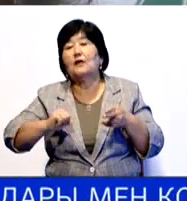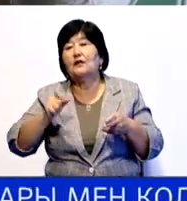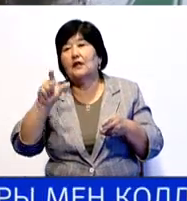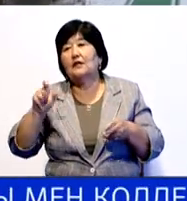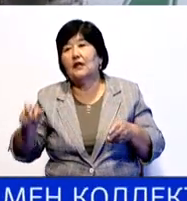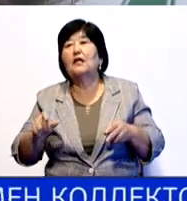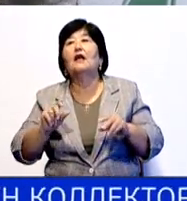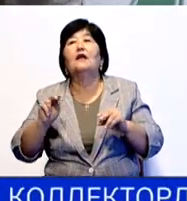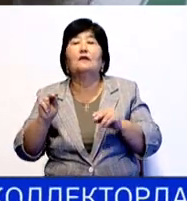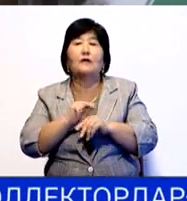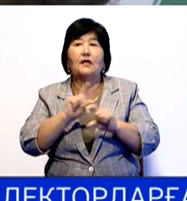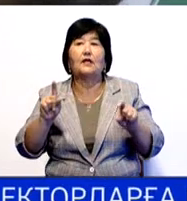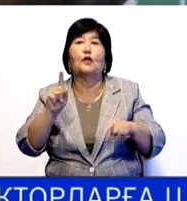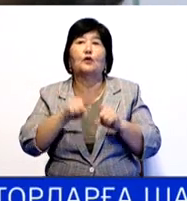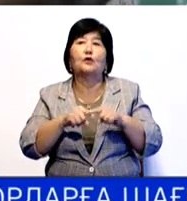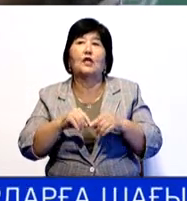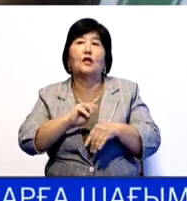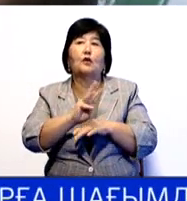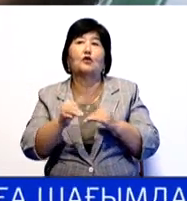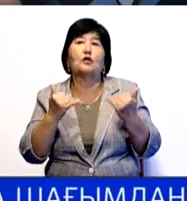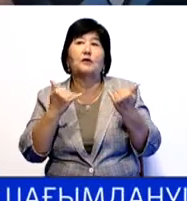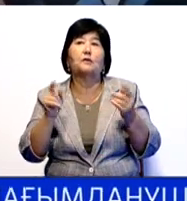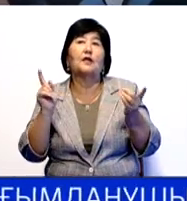мектебінің тәрбиеленушілері мен туыстары қошеметпен күтіп алды.